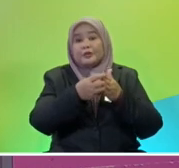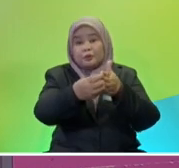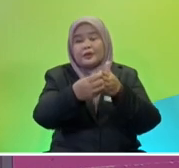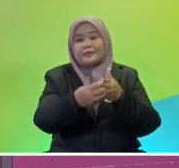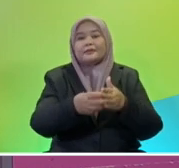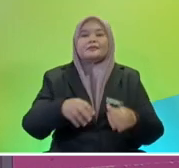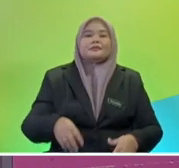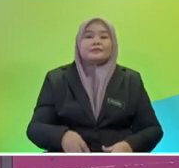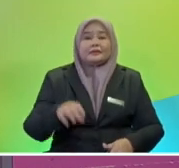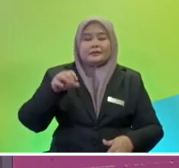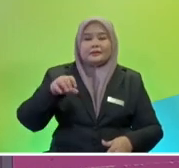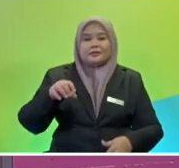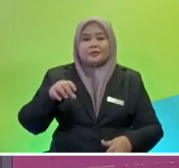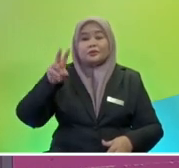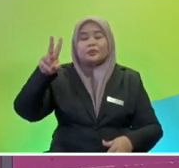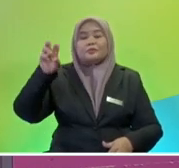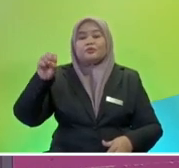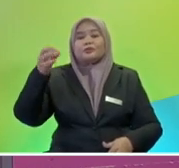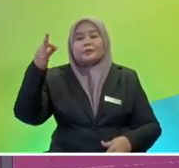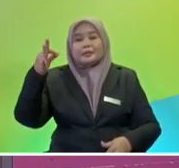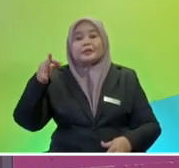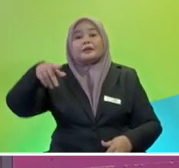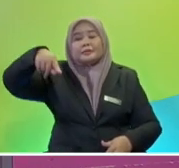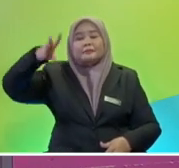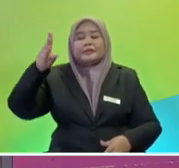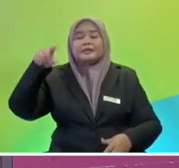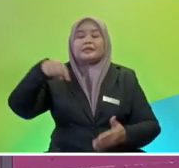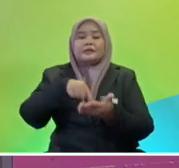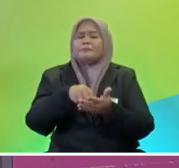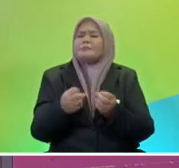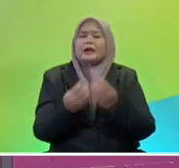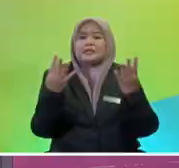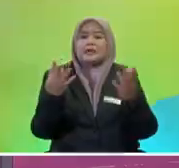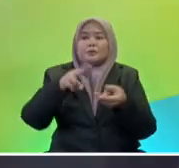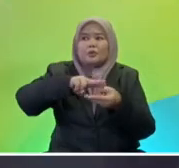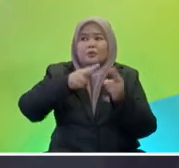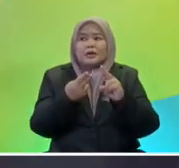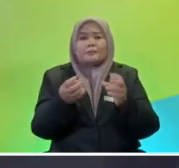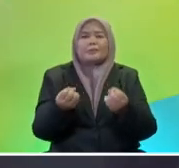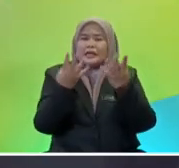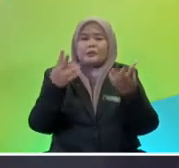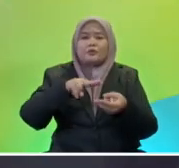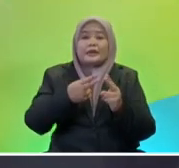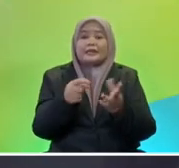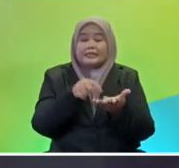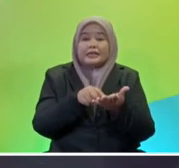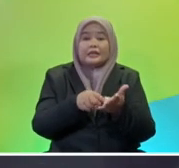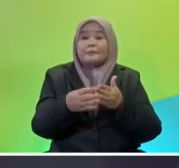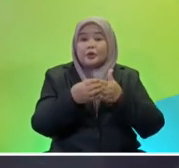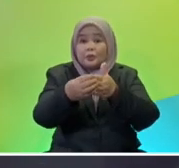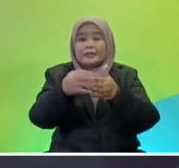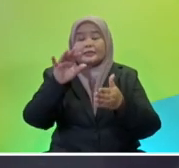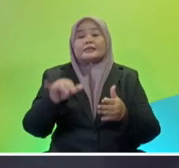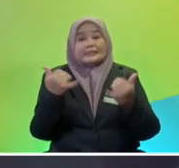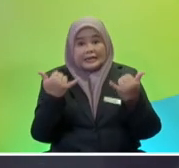2019 eh 2019 jadi pbg ini syafika sebenarnya dia banyak berubah namanya banyak berubah tapi ini adalah buku panduan yang